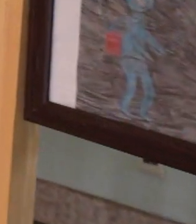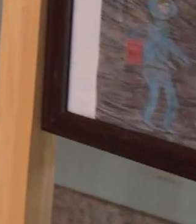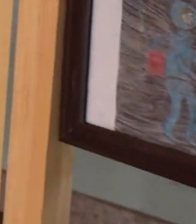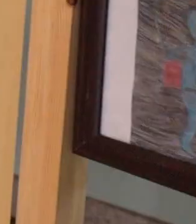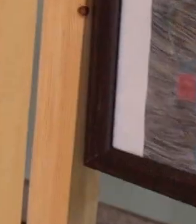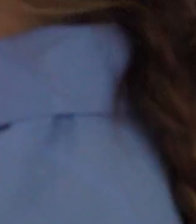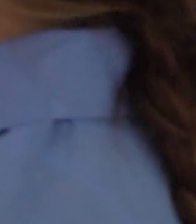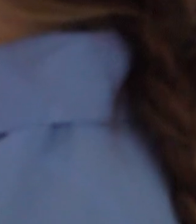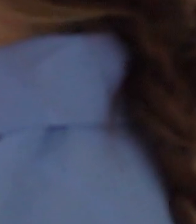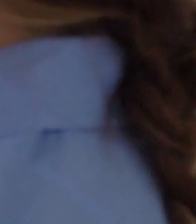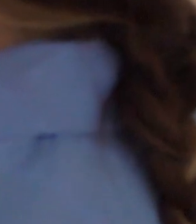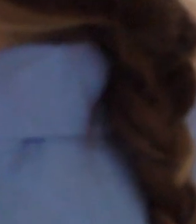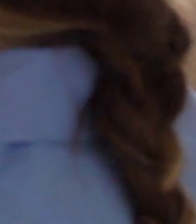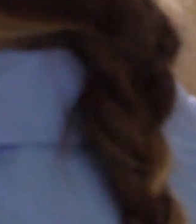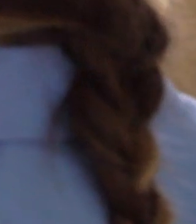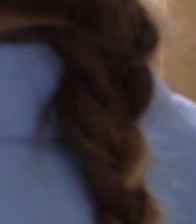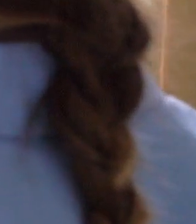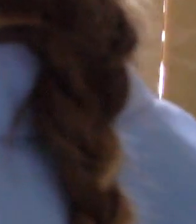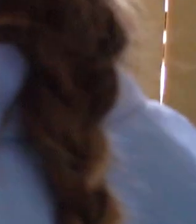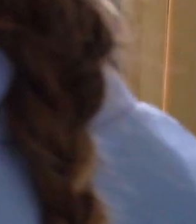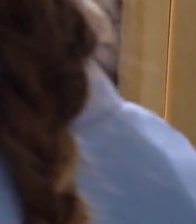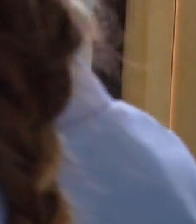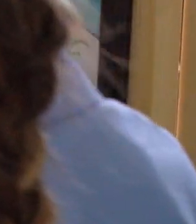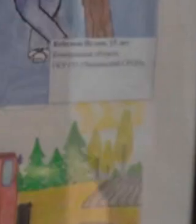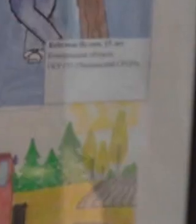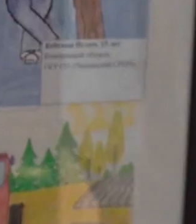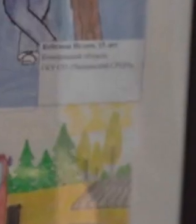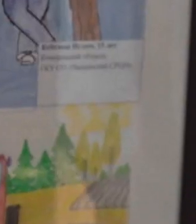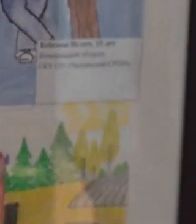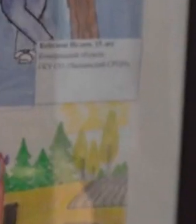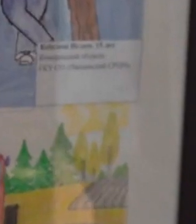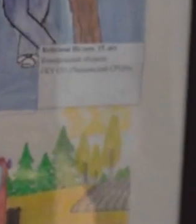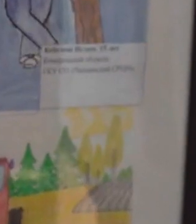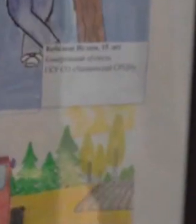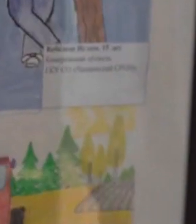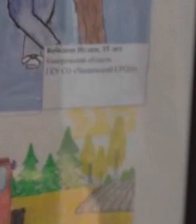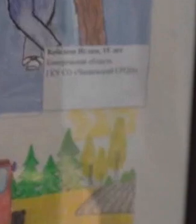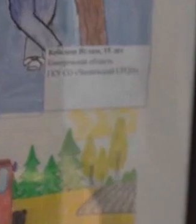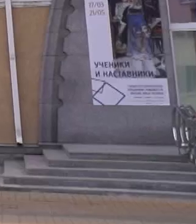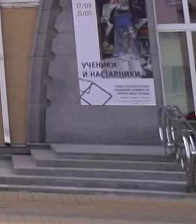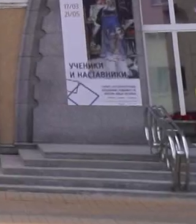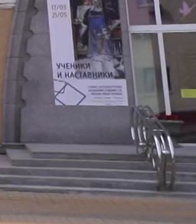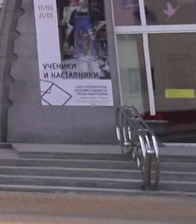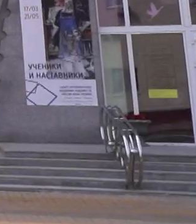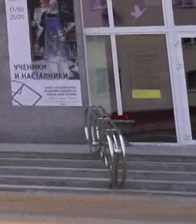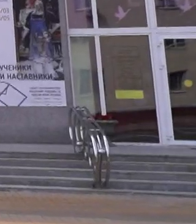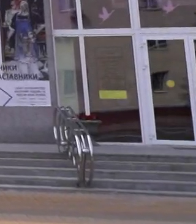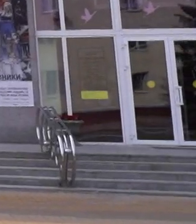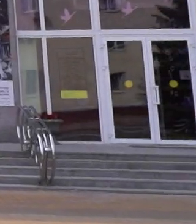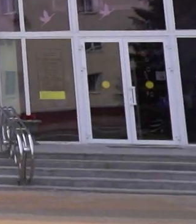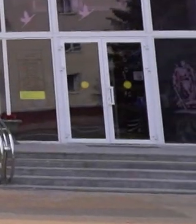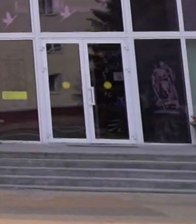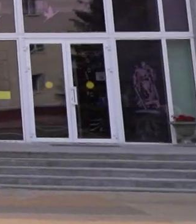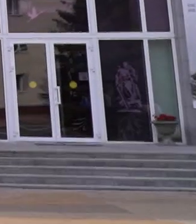детских домов дети всей страны отметим что ранее выставку представили в Рязани Пскове и Калининграде в белгородском